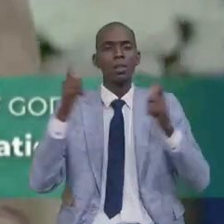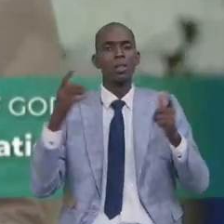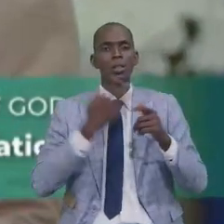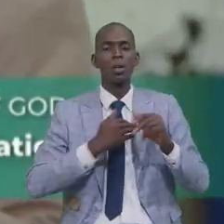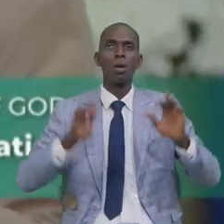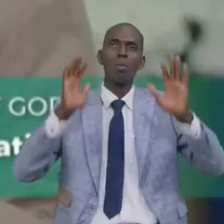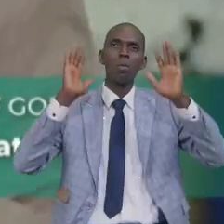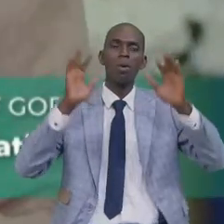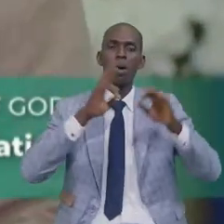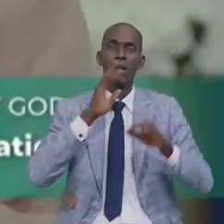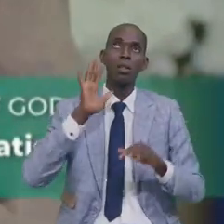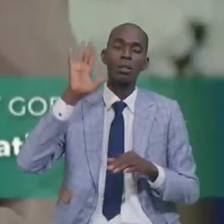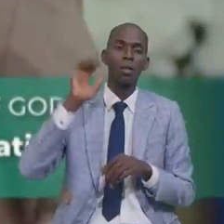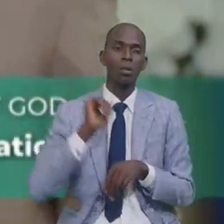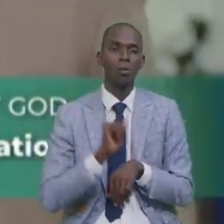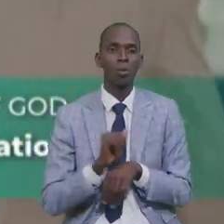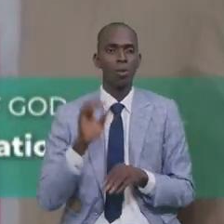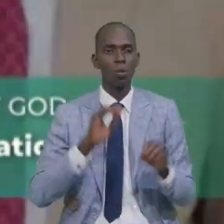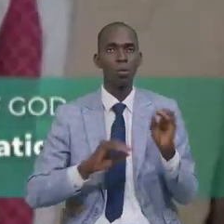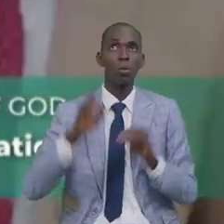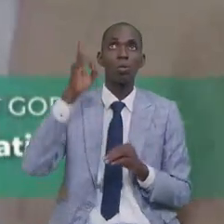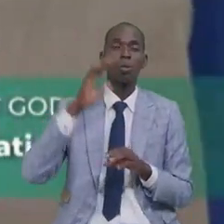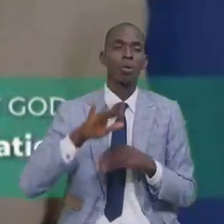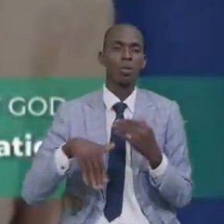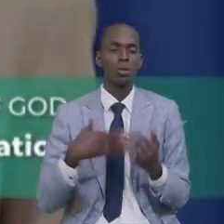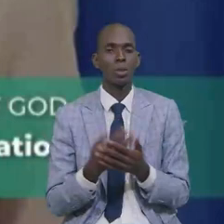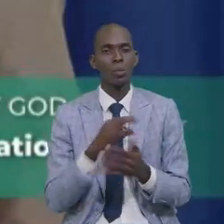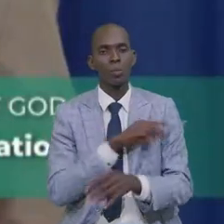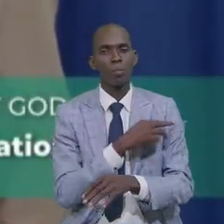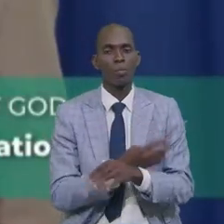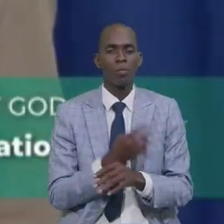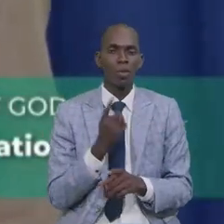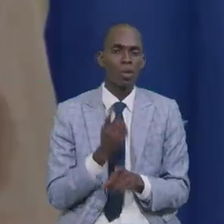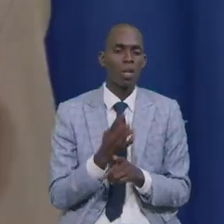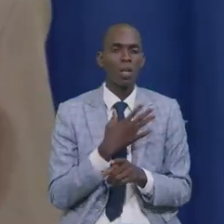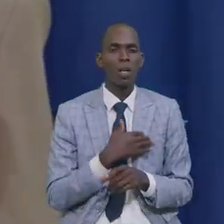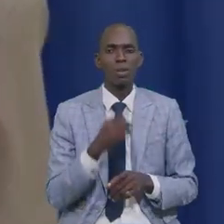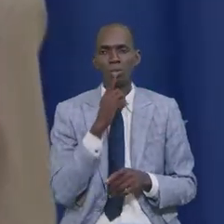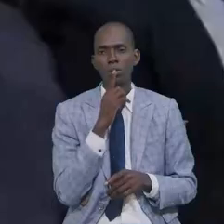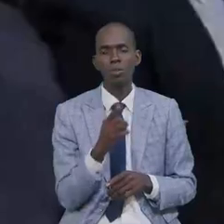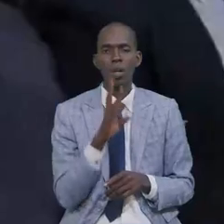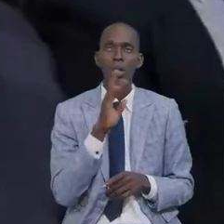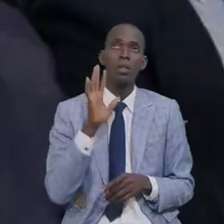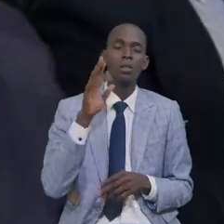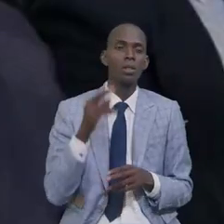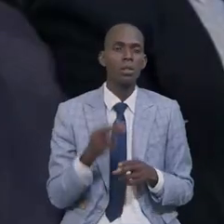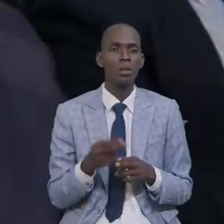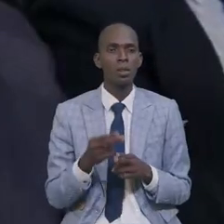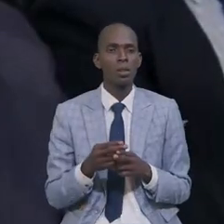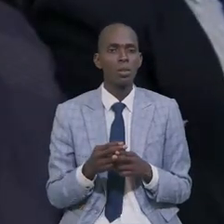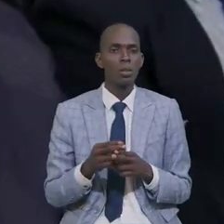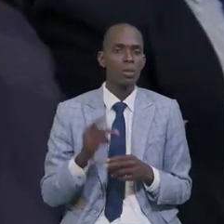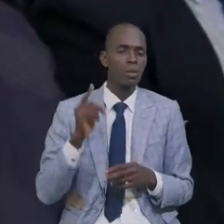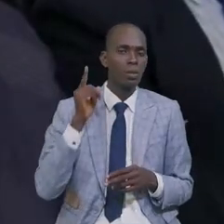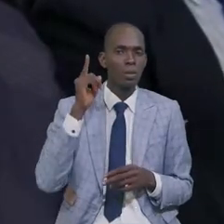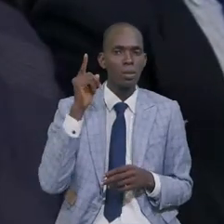merveilleuse sont tes œuvres, Seigneur Dieu Tout-Puissant. juste et vrai, et tes